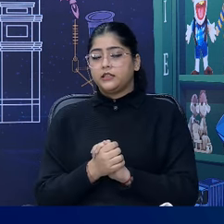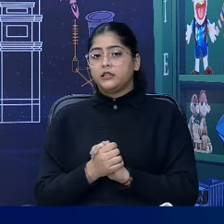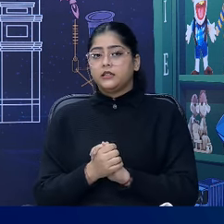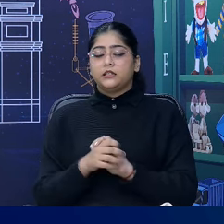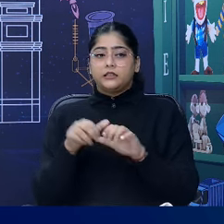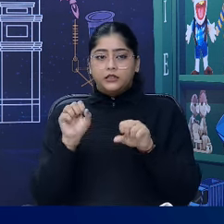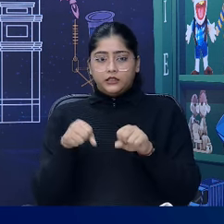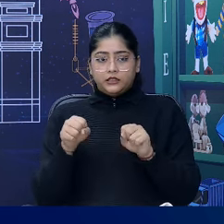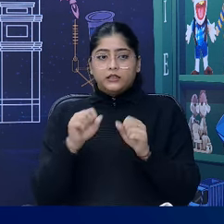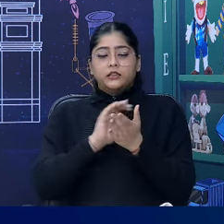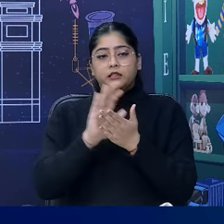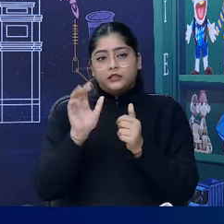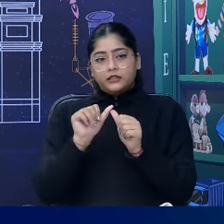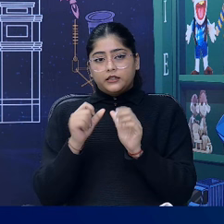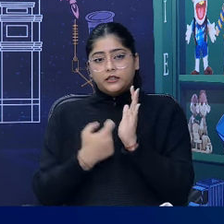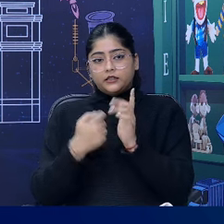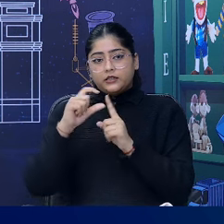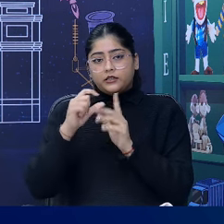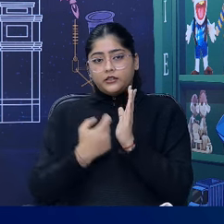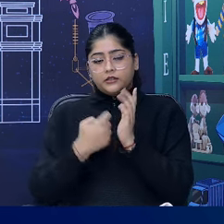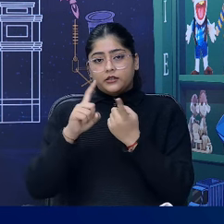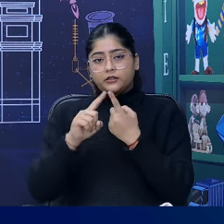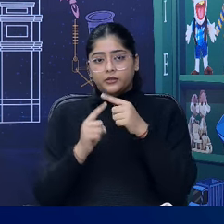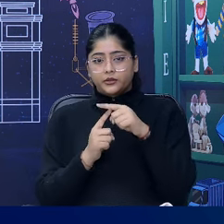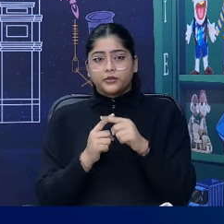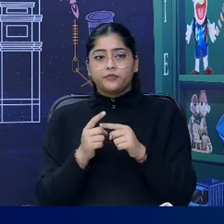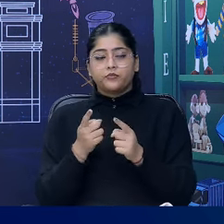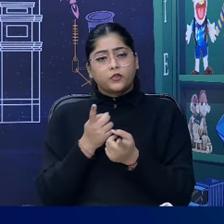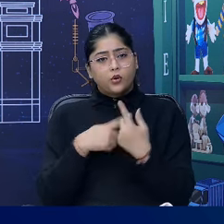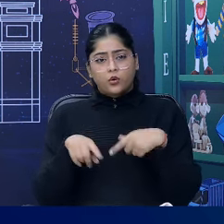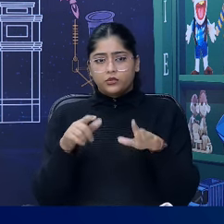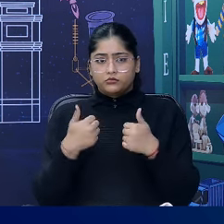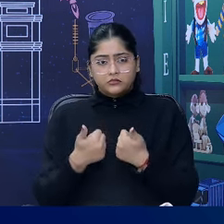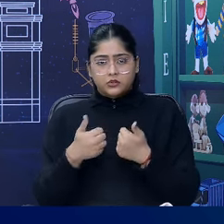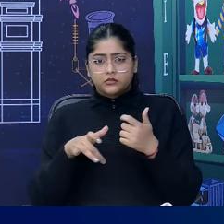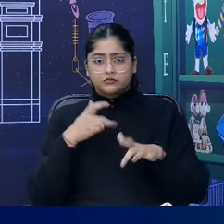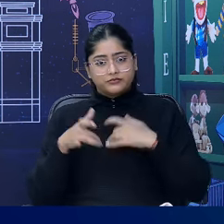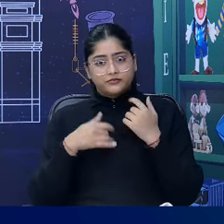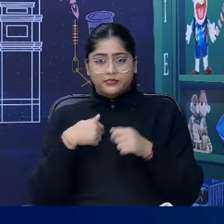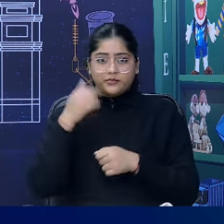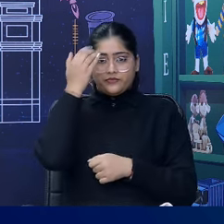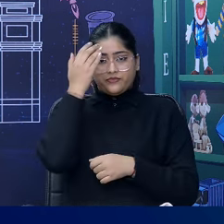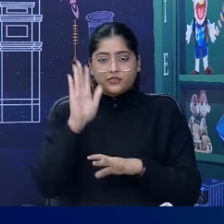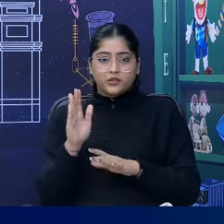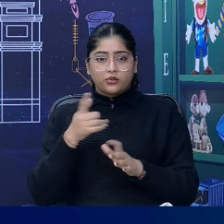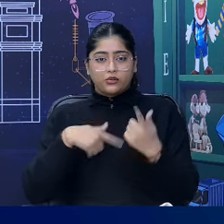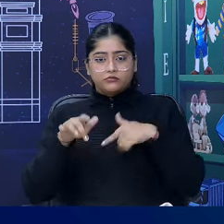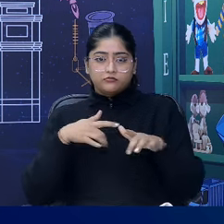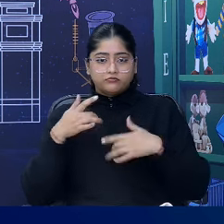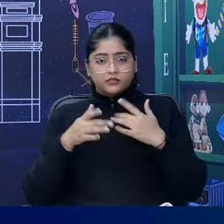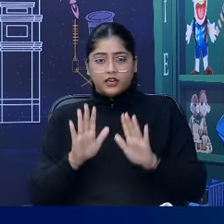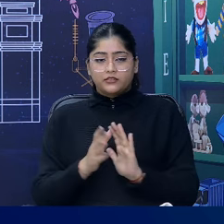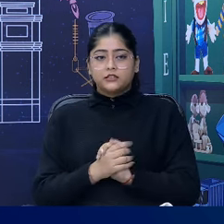जी बिल्कुल हरप्रीत. हेलो बच्चो, हाउ आर यू? आई नो यू आर एक्साइटेड अबाउट टुडेज क्लास. तो